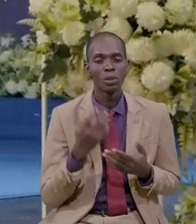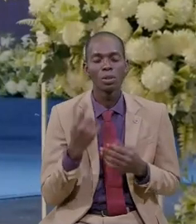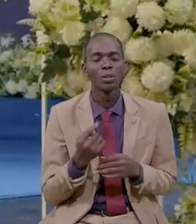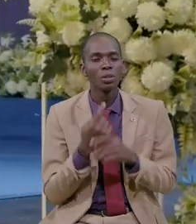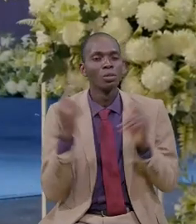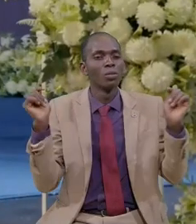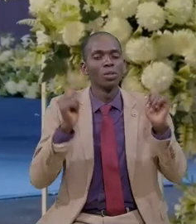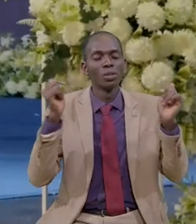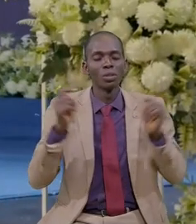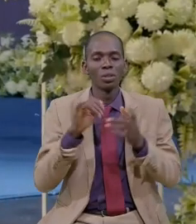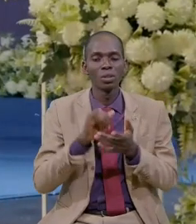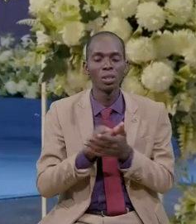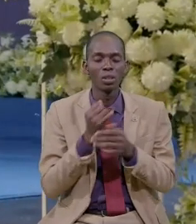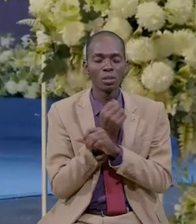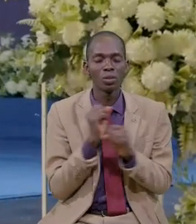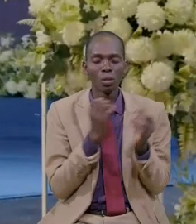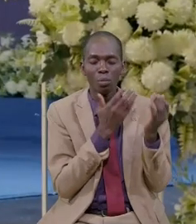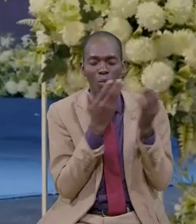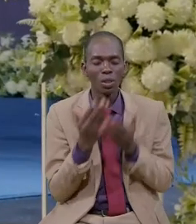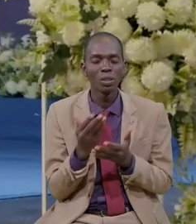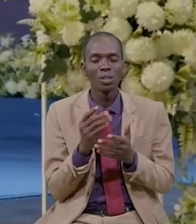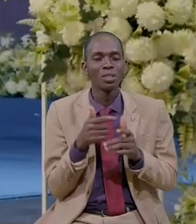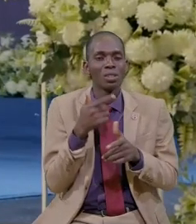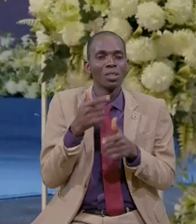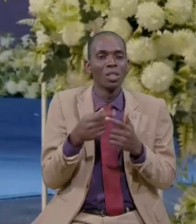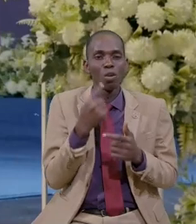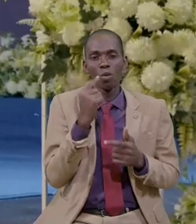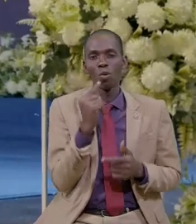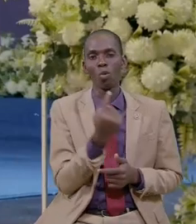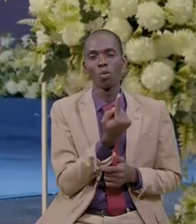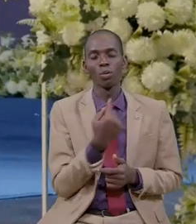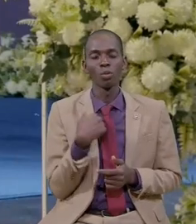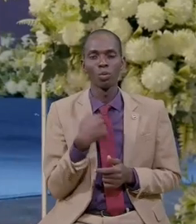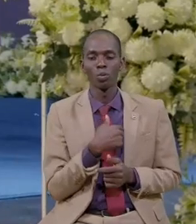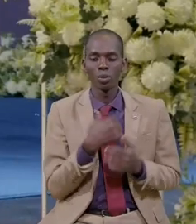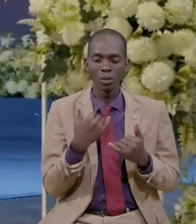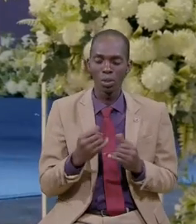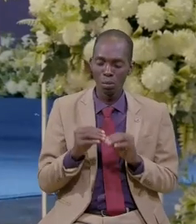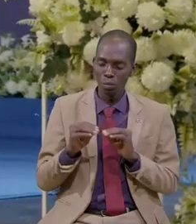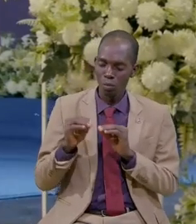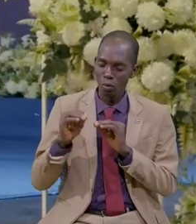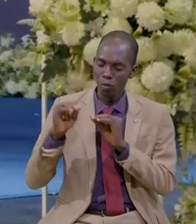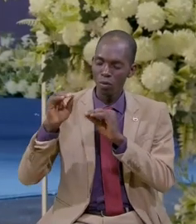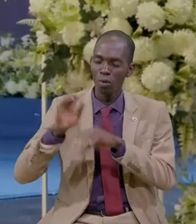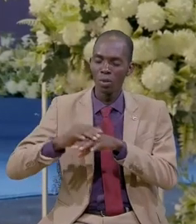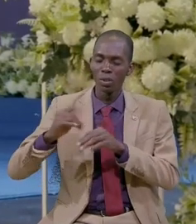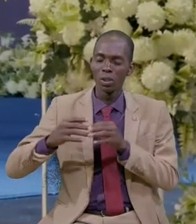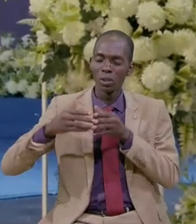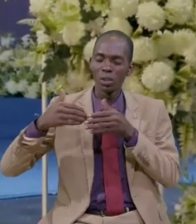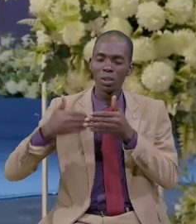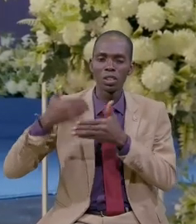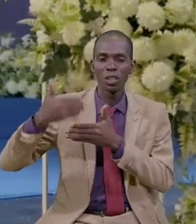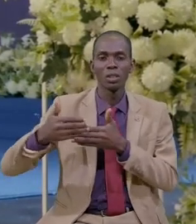salut apporte. C'est en ce moment seulement que nous pouvons aller à l'étape